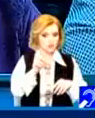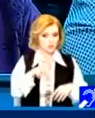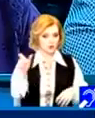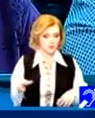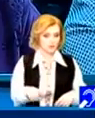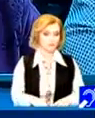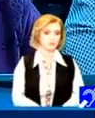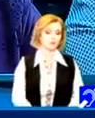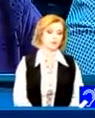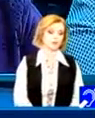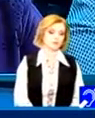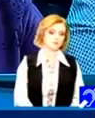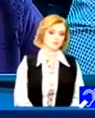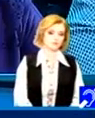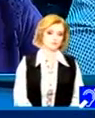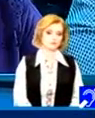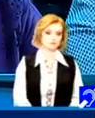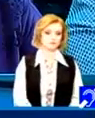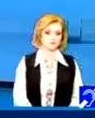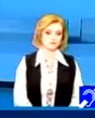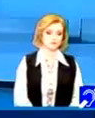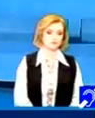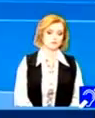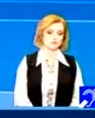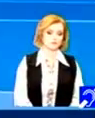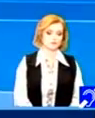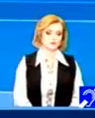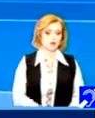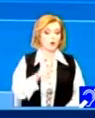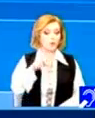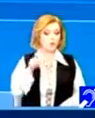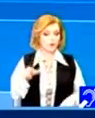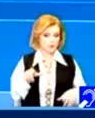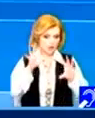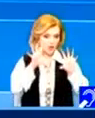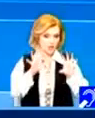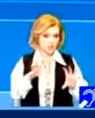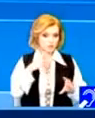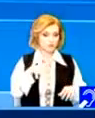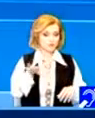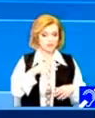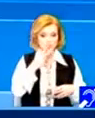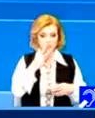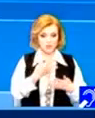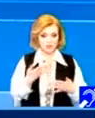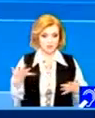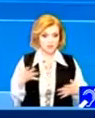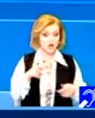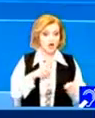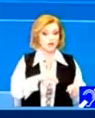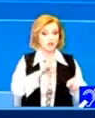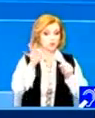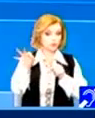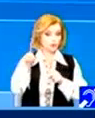Republica Moldova și ajungea la Tel Aviv, Istanbul și Veneția. Oamenii legii spun că produsele din tutun sunt duse în